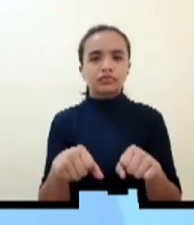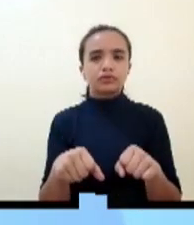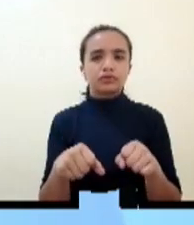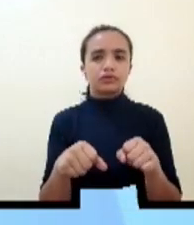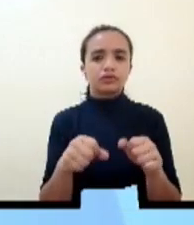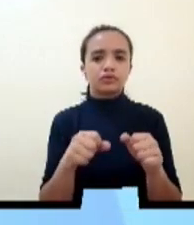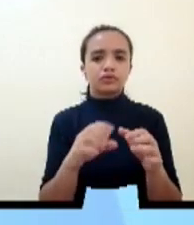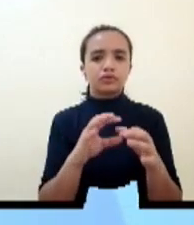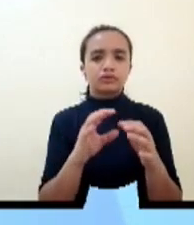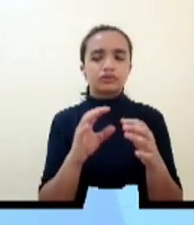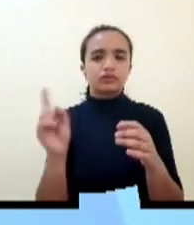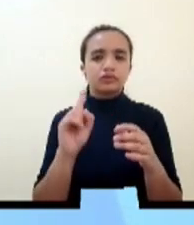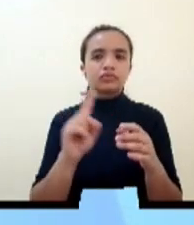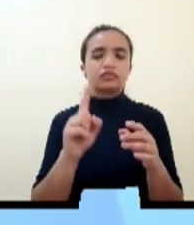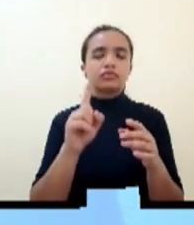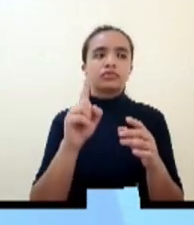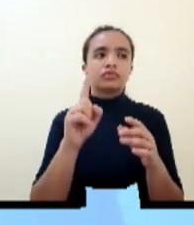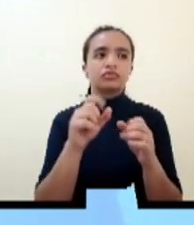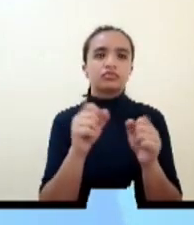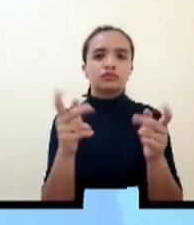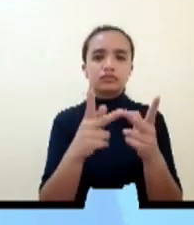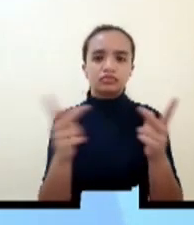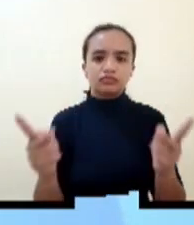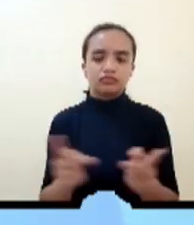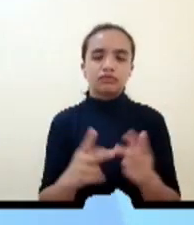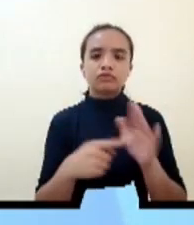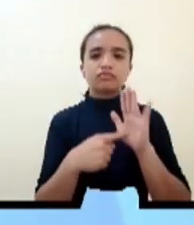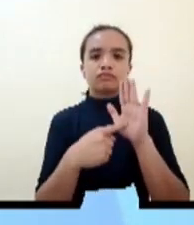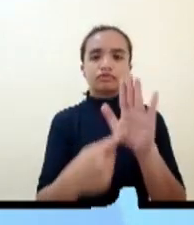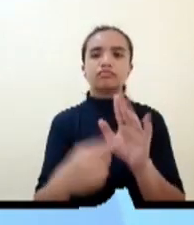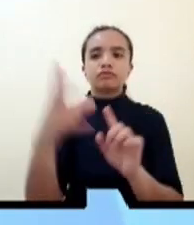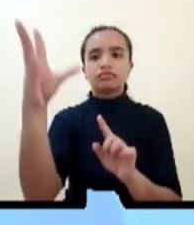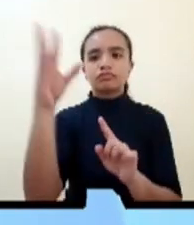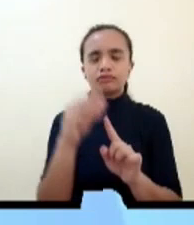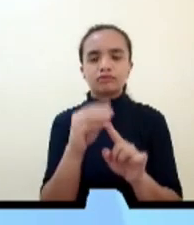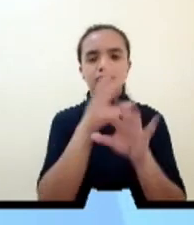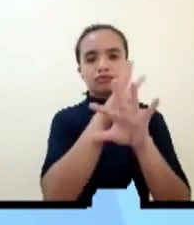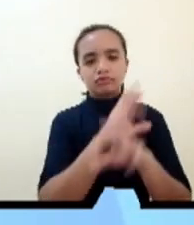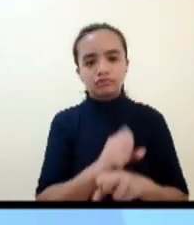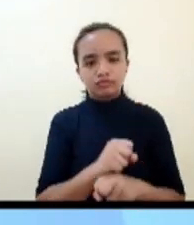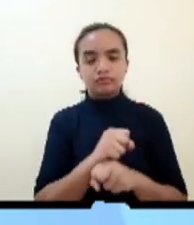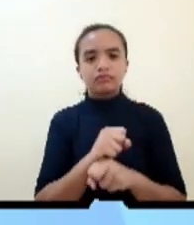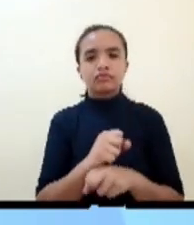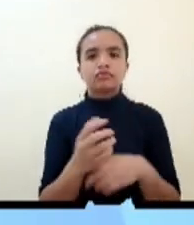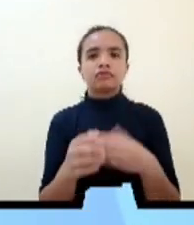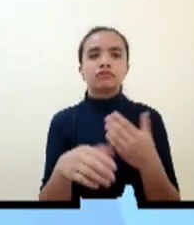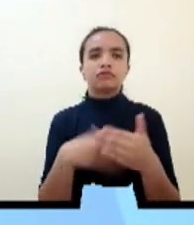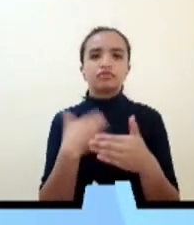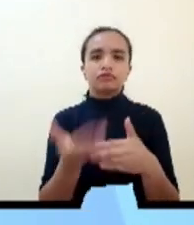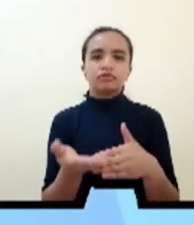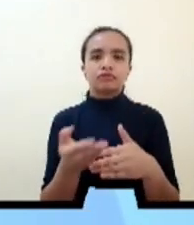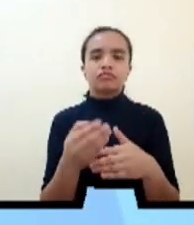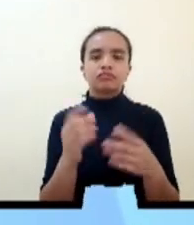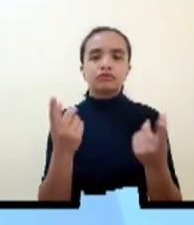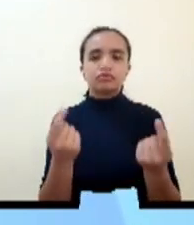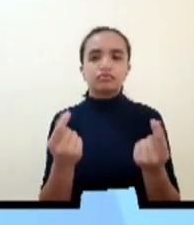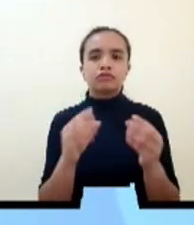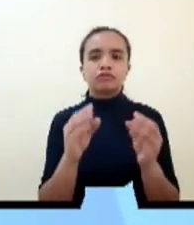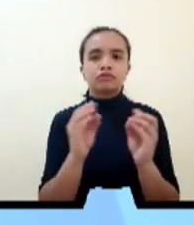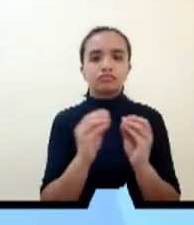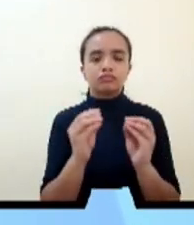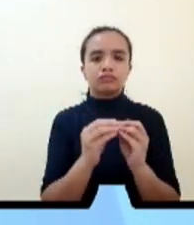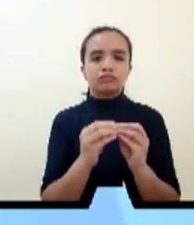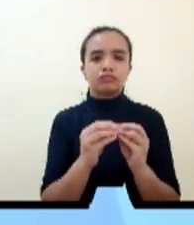magbuklod-buklod sa isang lugar at siyempre ipamalas ang kanilang kultura at tradisyon. And siyempre, pagpapakilala rin ng